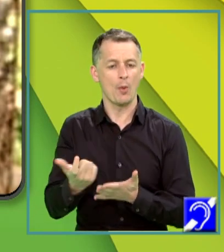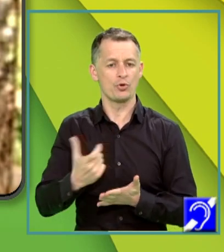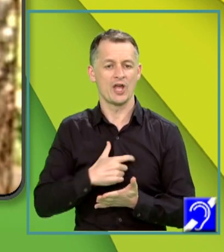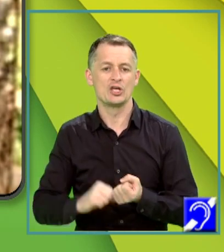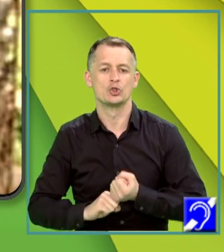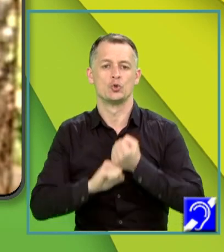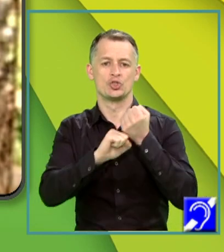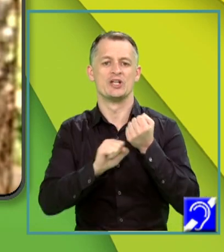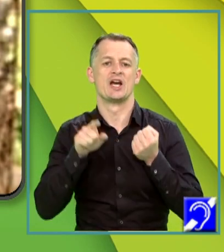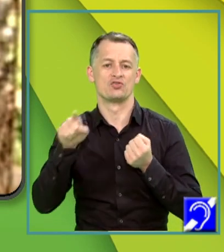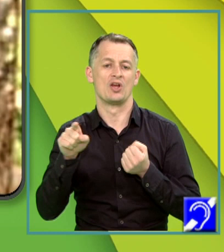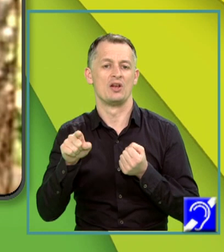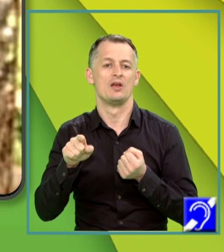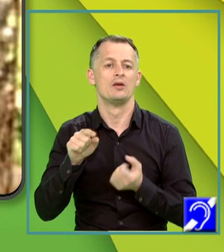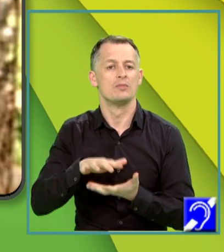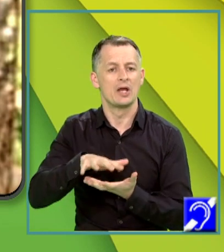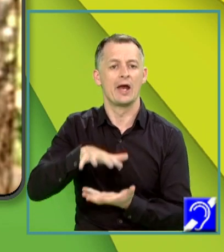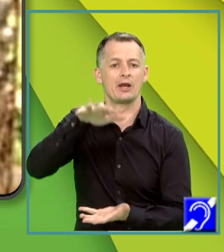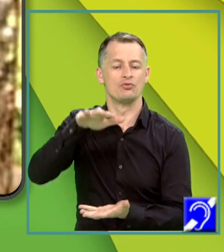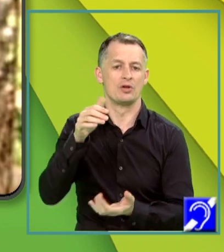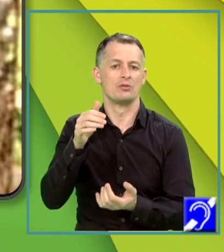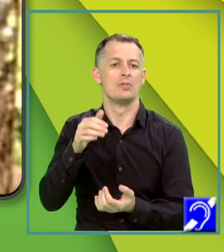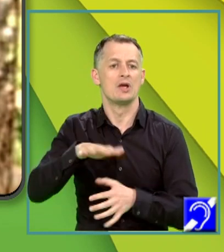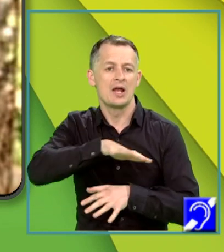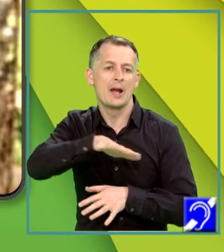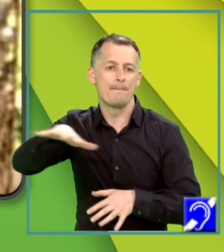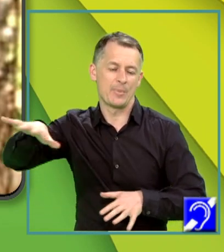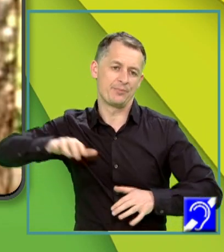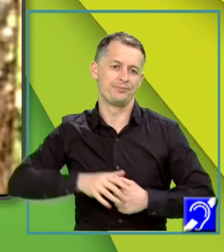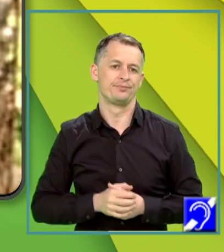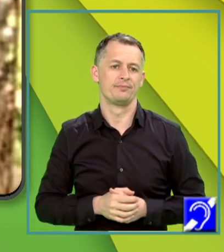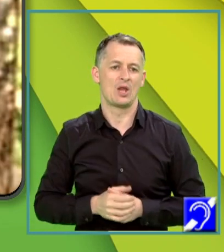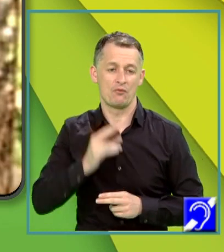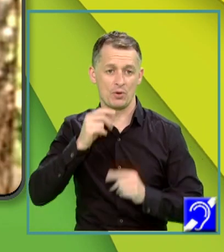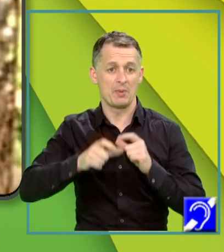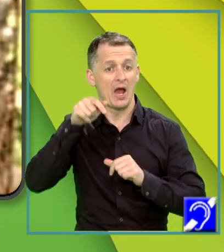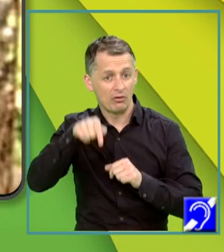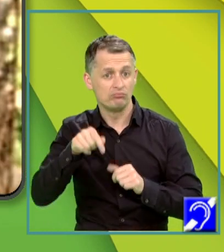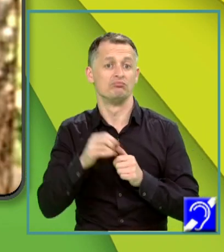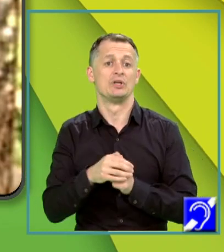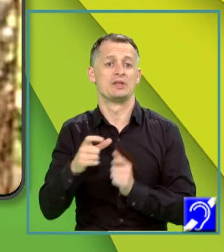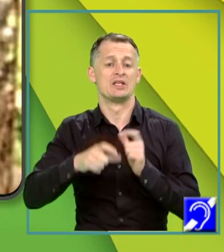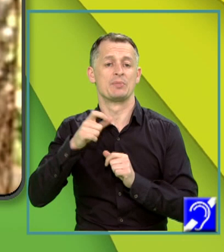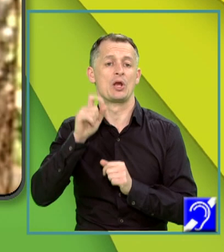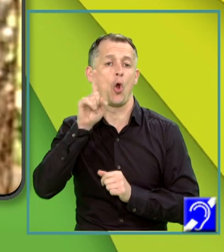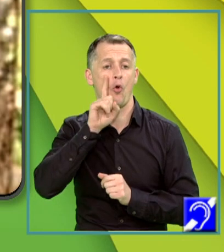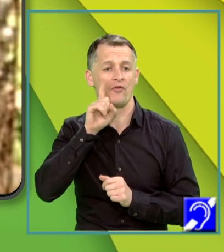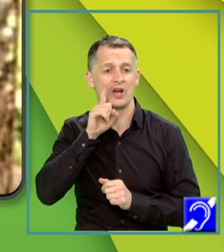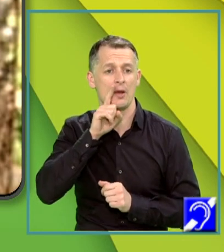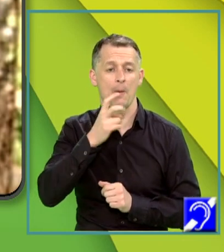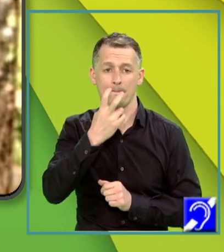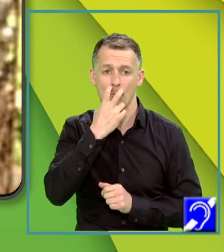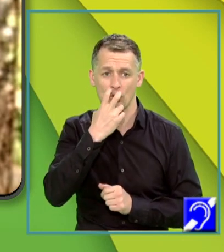susține acele culturi de câmp și discutăm aici despre o vine de asemenea porci ne